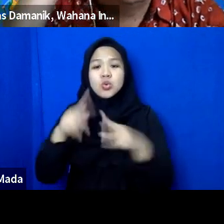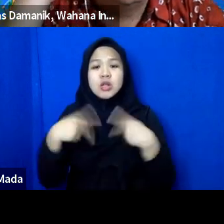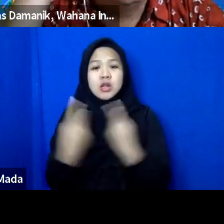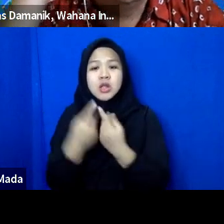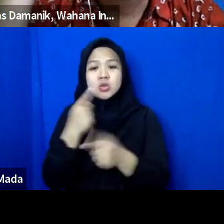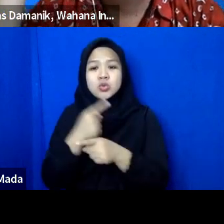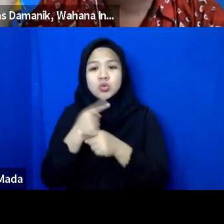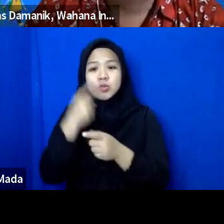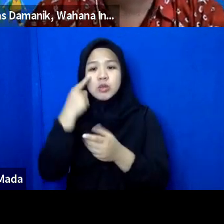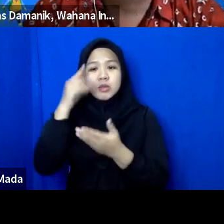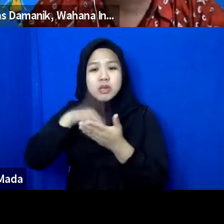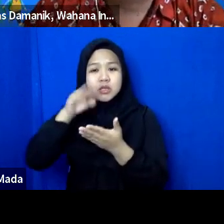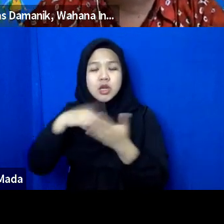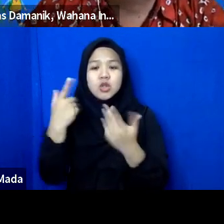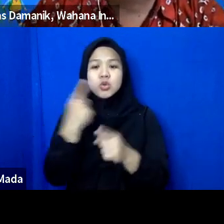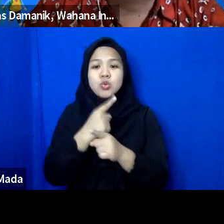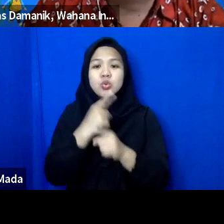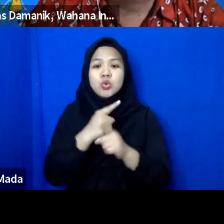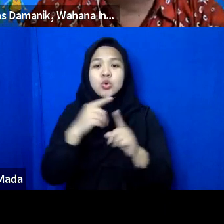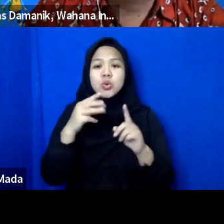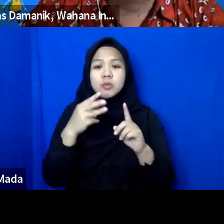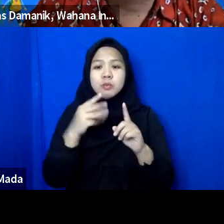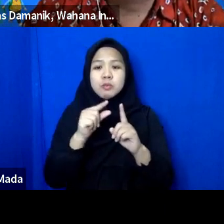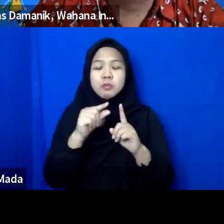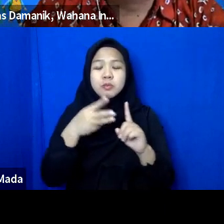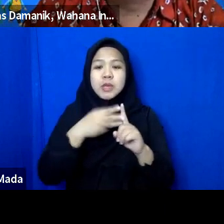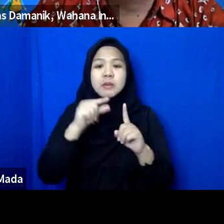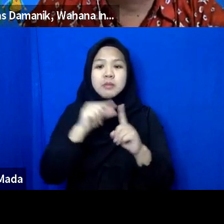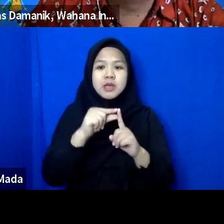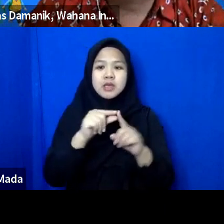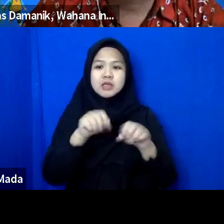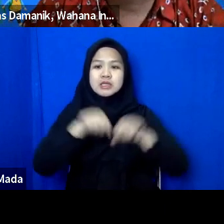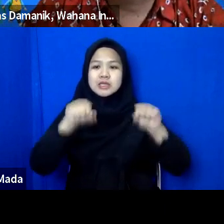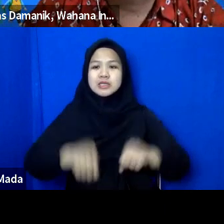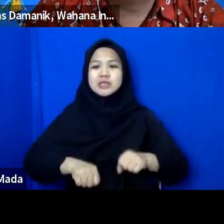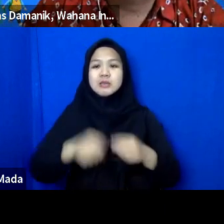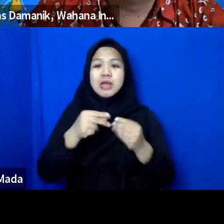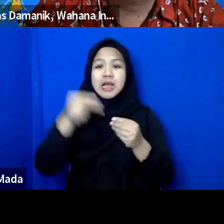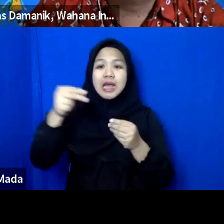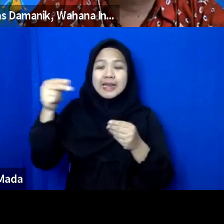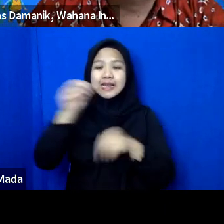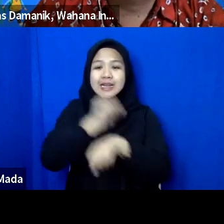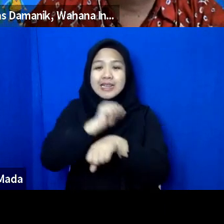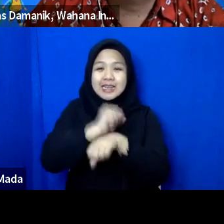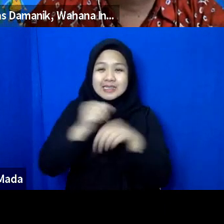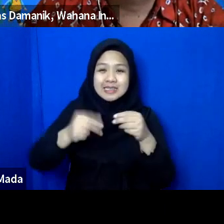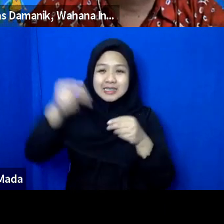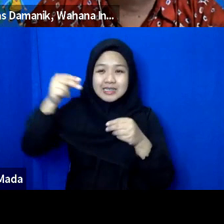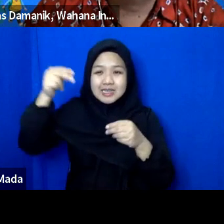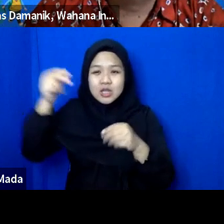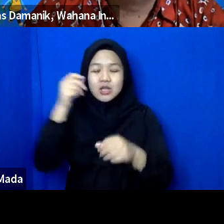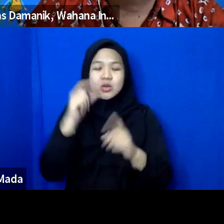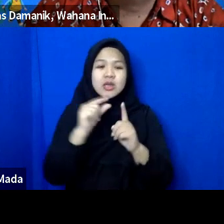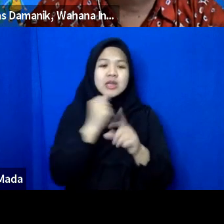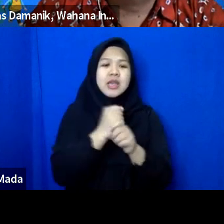kebangkrutn BB bahkan sistem karir guru pembimbing khusus atau guru pendidikan khusus